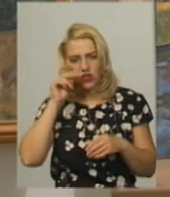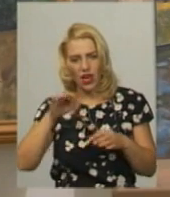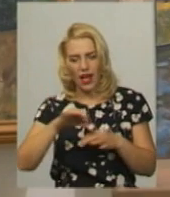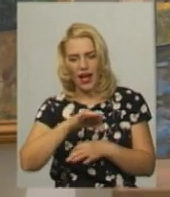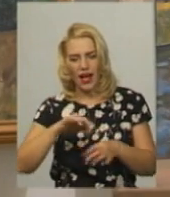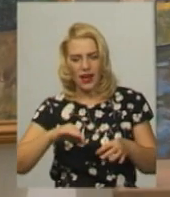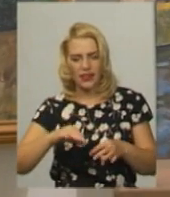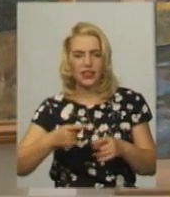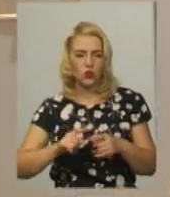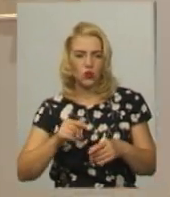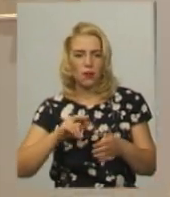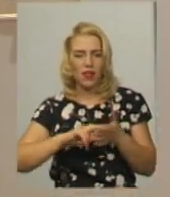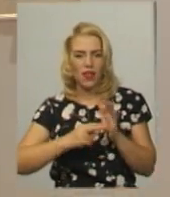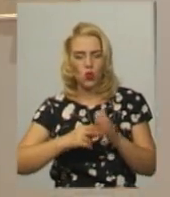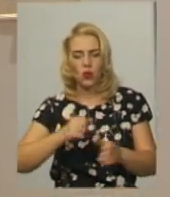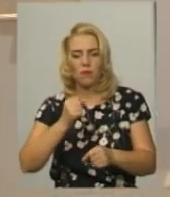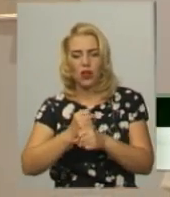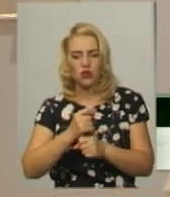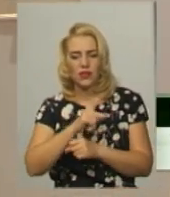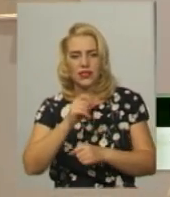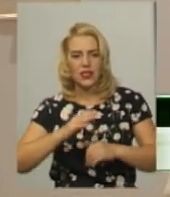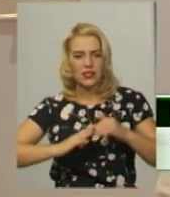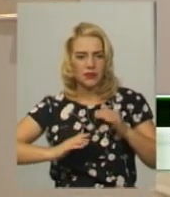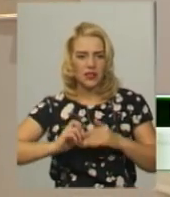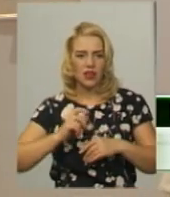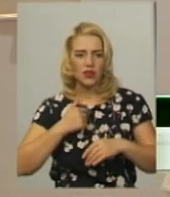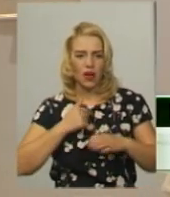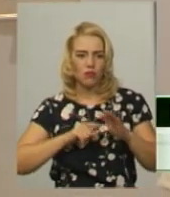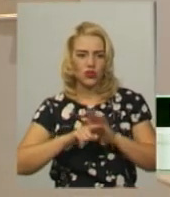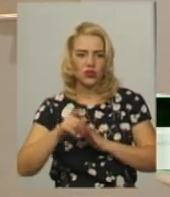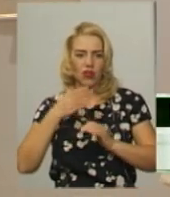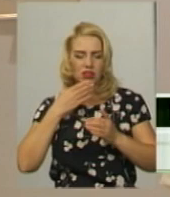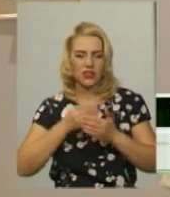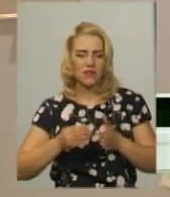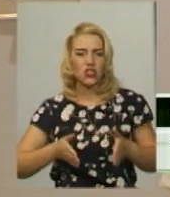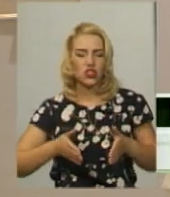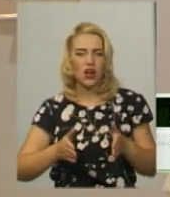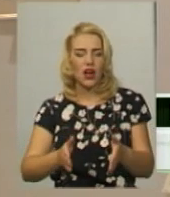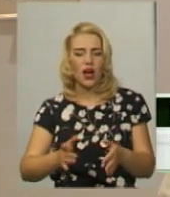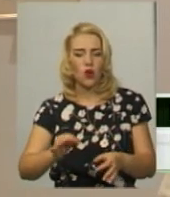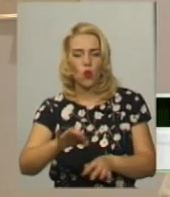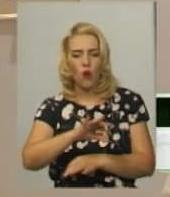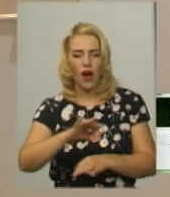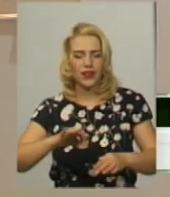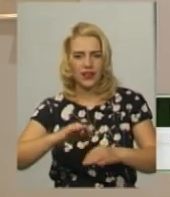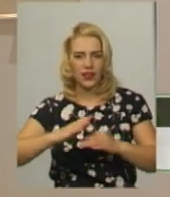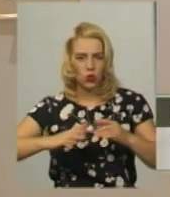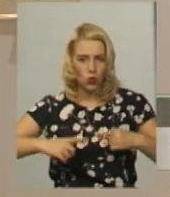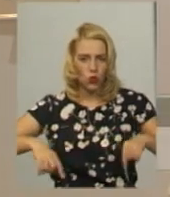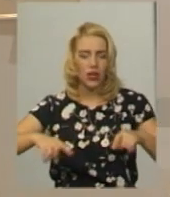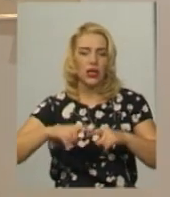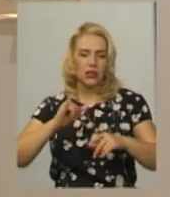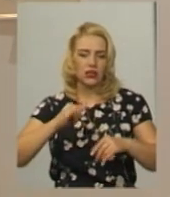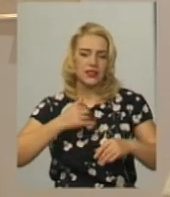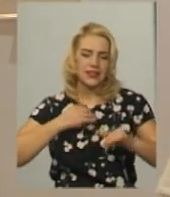за спеціальністю. Я починаю свій шлях в архітектурі, мені цікаво, які роботи,